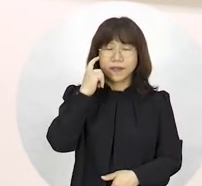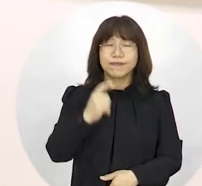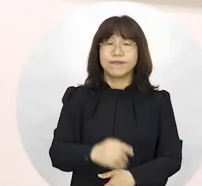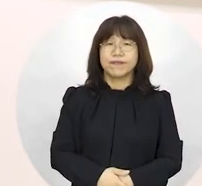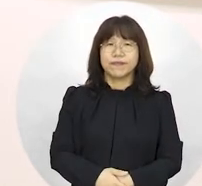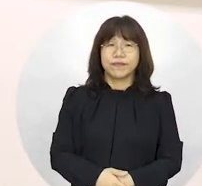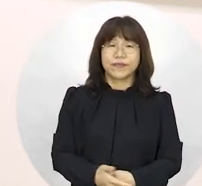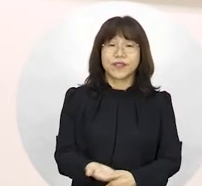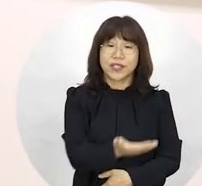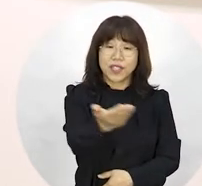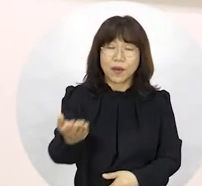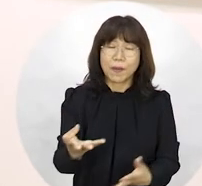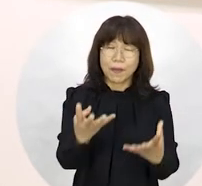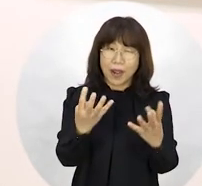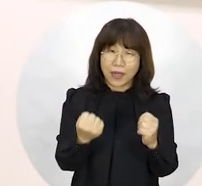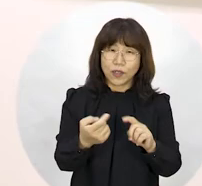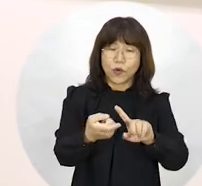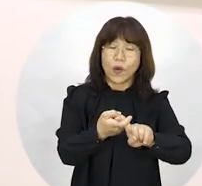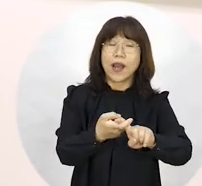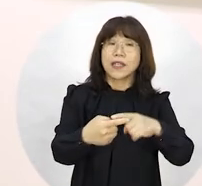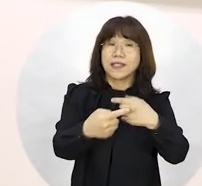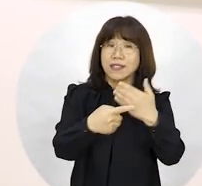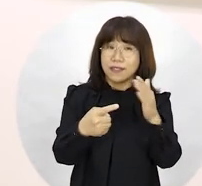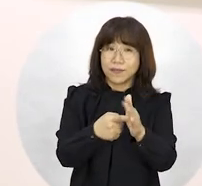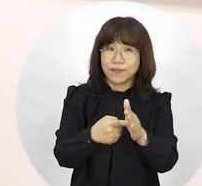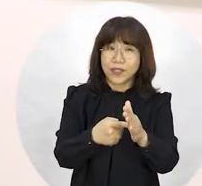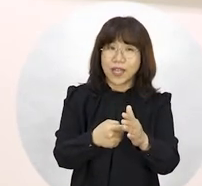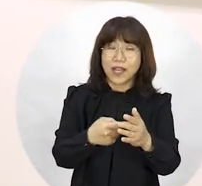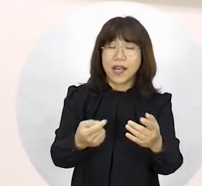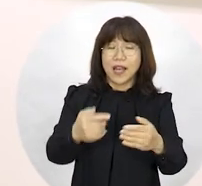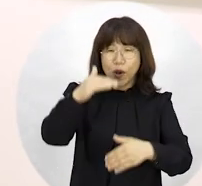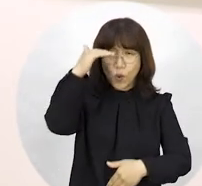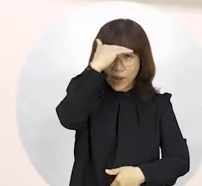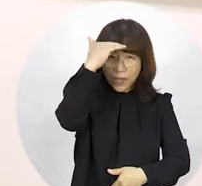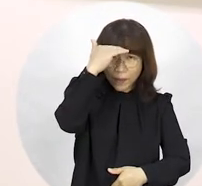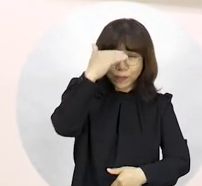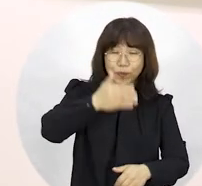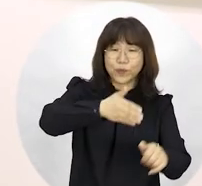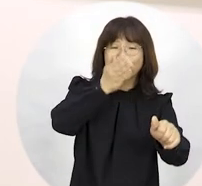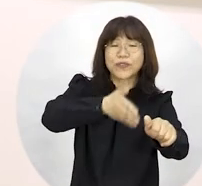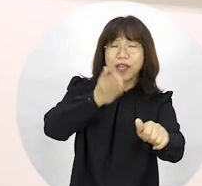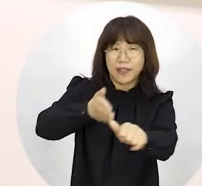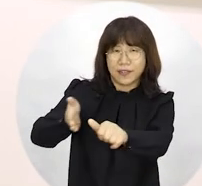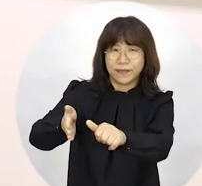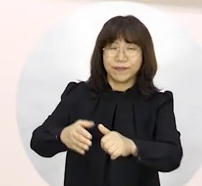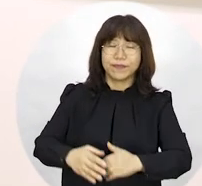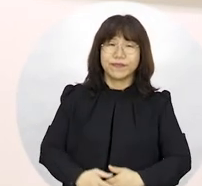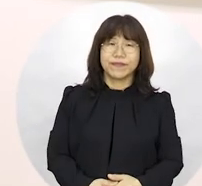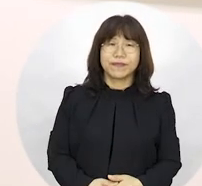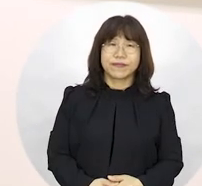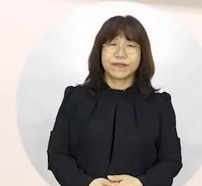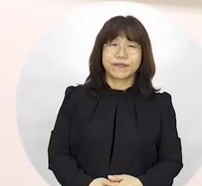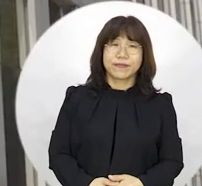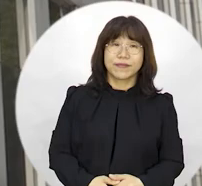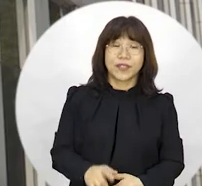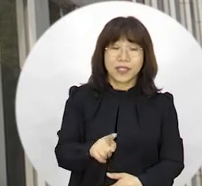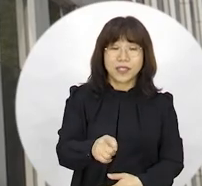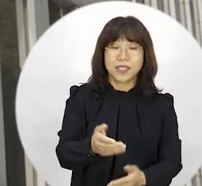생각됩니다 주민 여러분의 많은 관심과 관람을 부탁드립니다